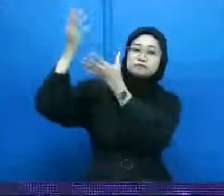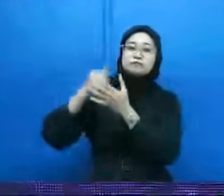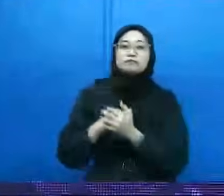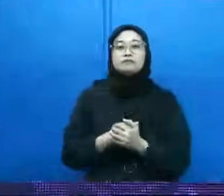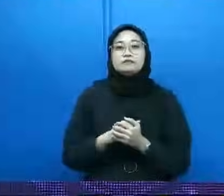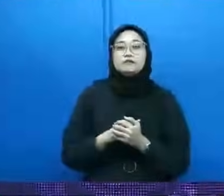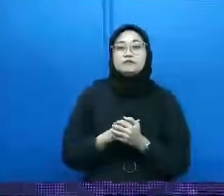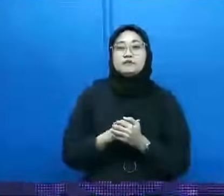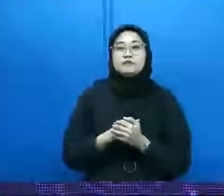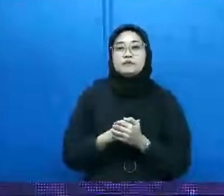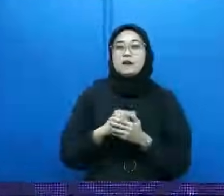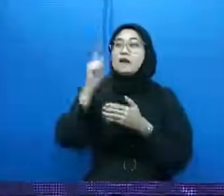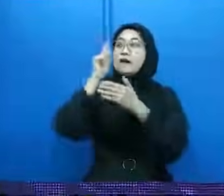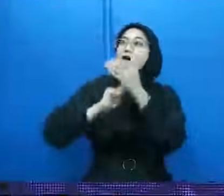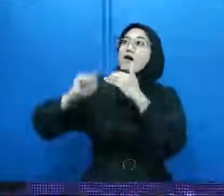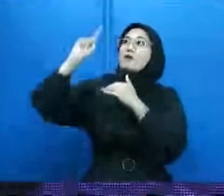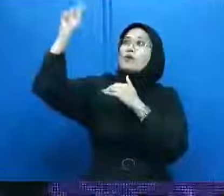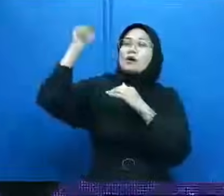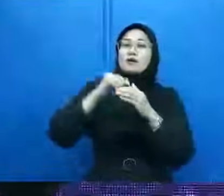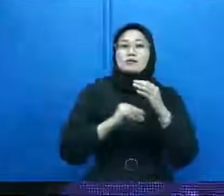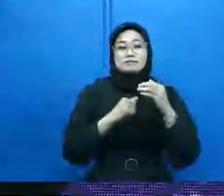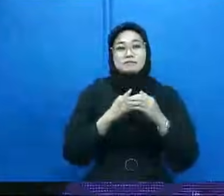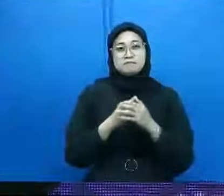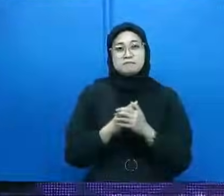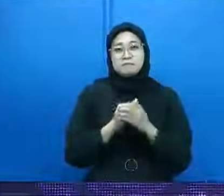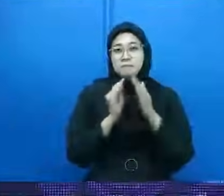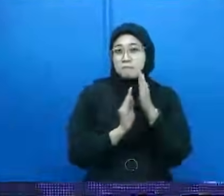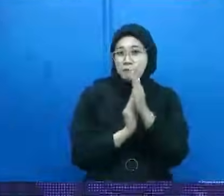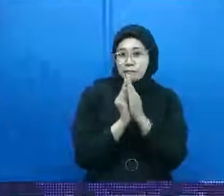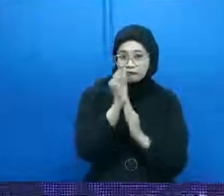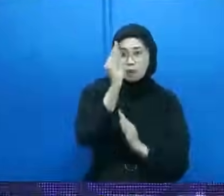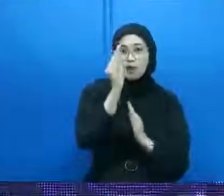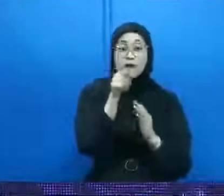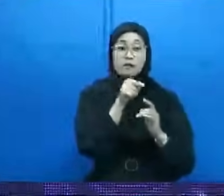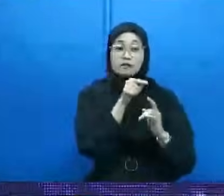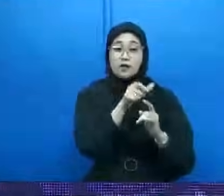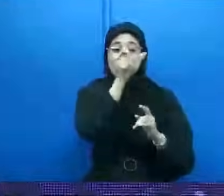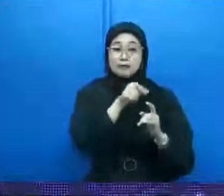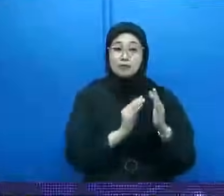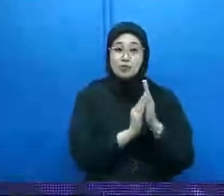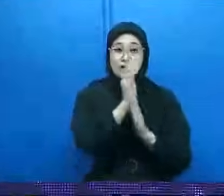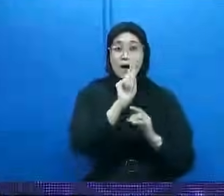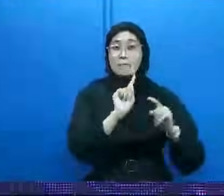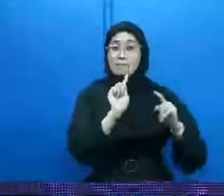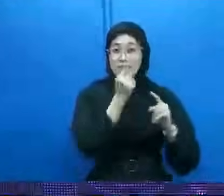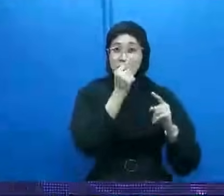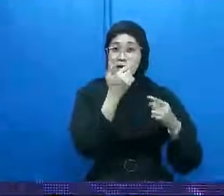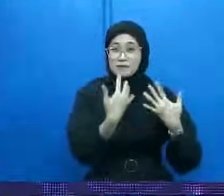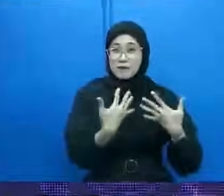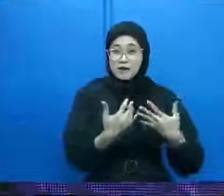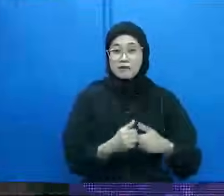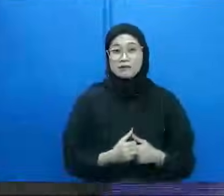berikan keutamaan saat di dunia. Yang pertama, perhatikan teman-teman sekalian, saya mulai dari paling ujungnya dulu.